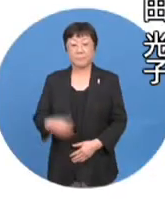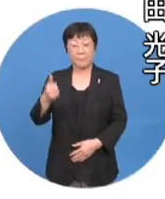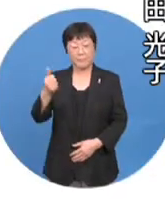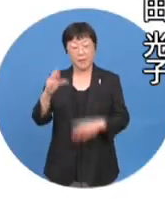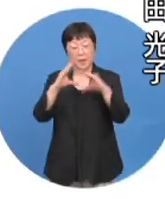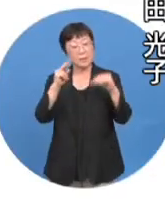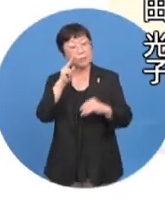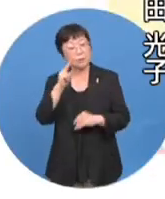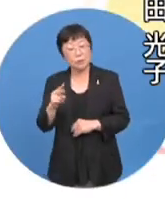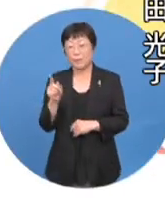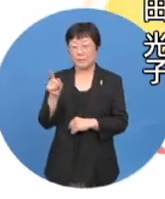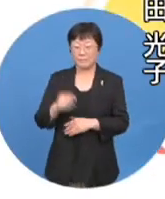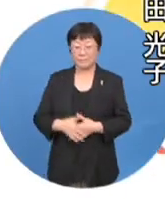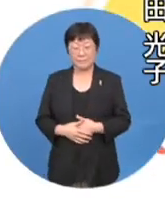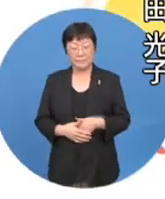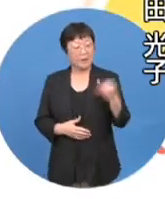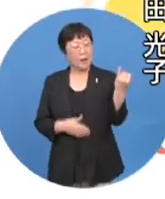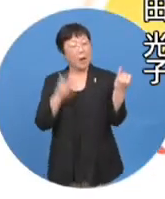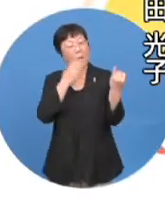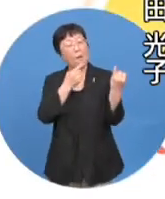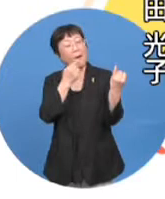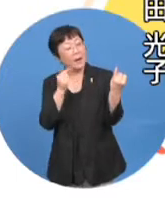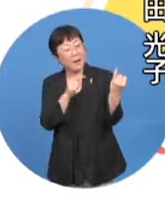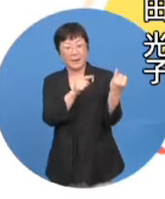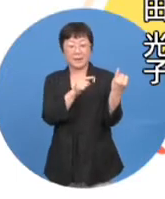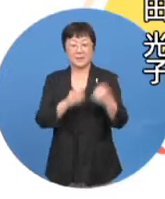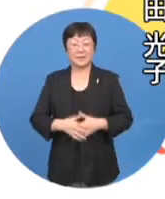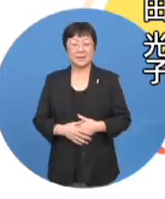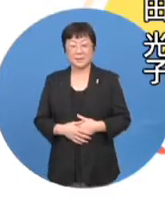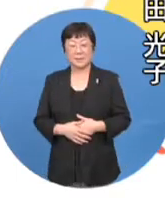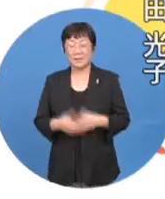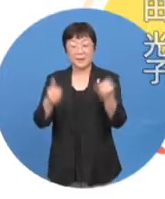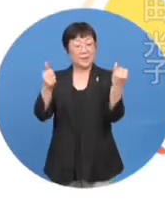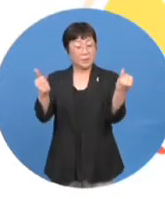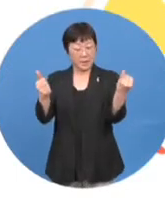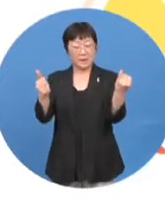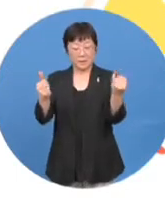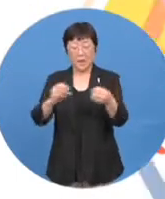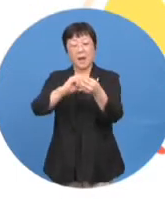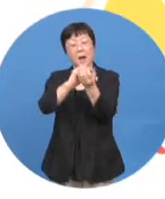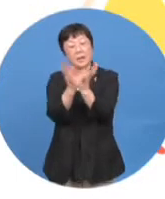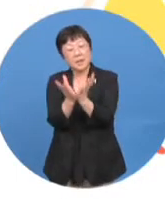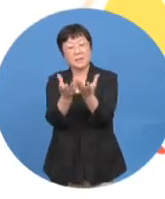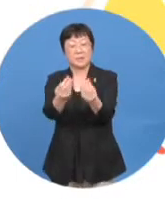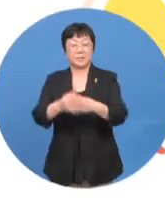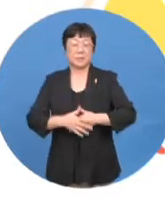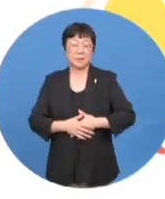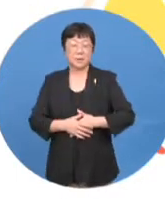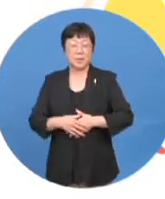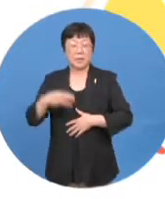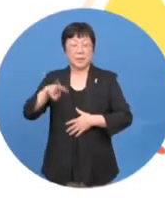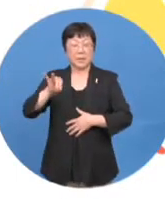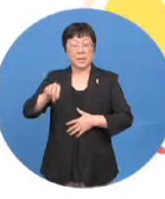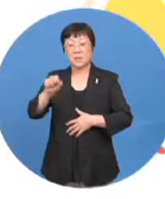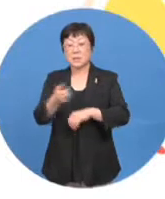優しく見つめる男性、頬をあからめた女性、二人の間に花が咲きました。マリ